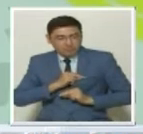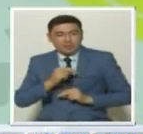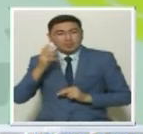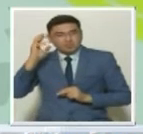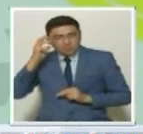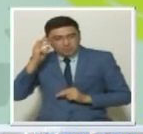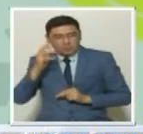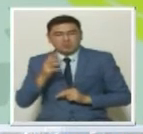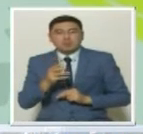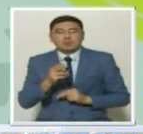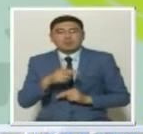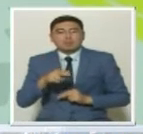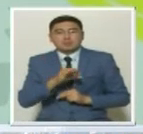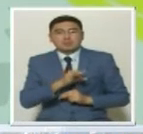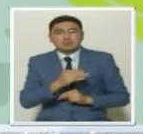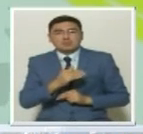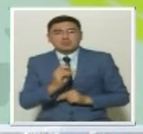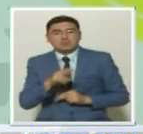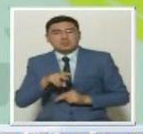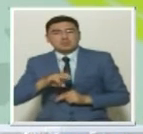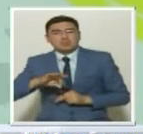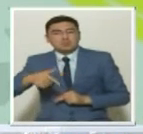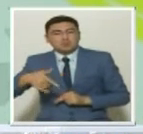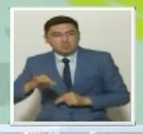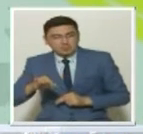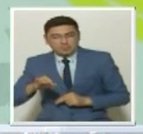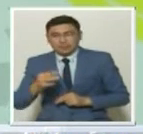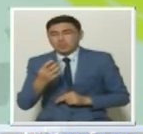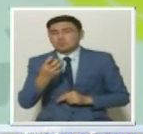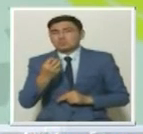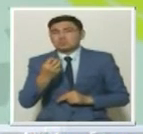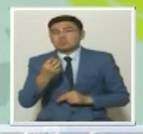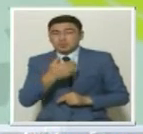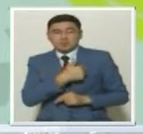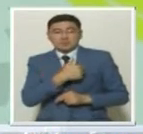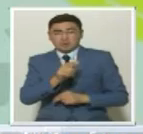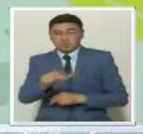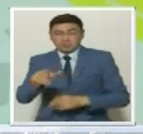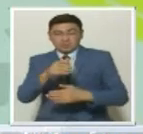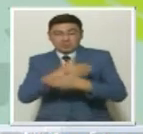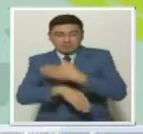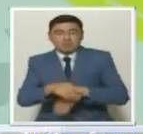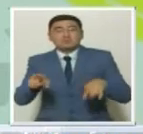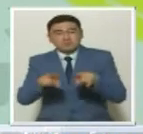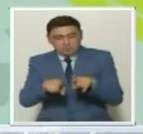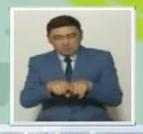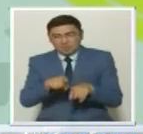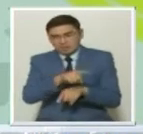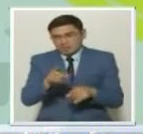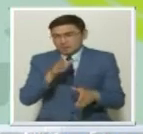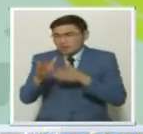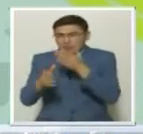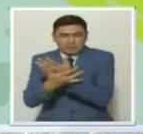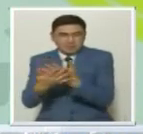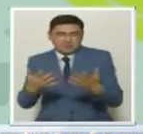психологи, дефектологи. В том числе мы хотим активизировать инвалидов самих, чтобы они были активными,